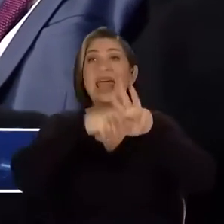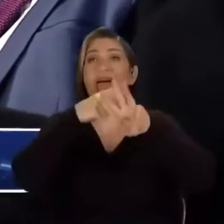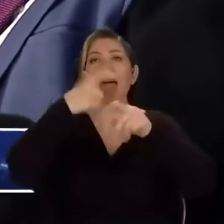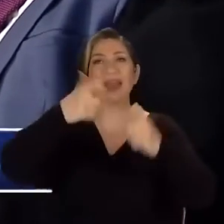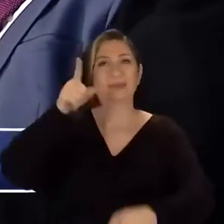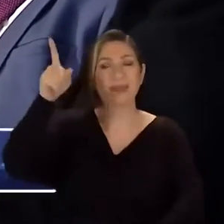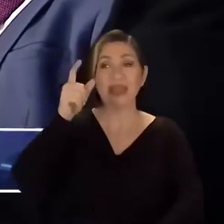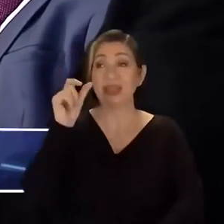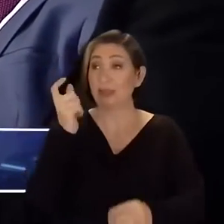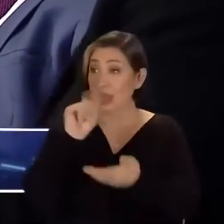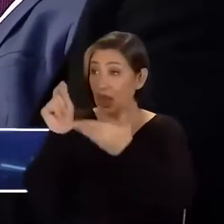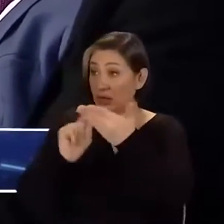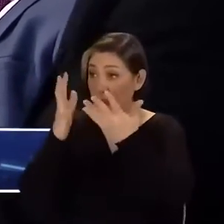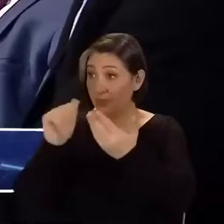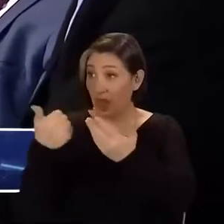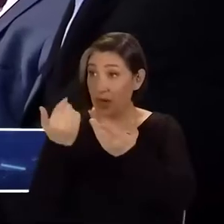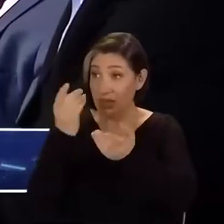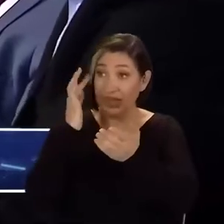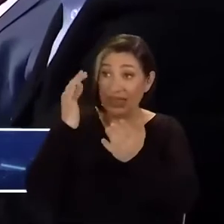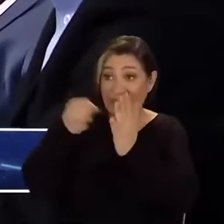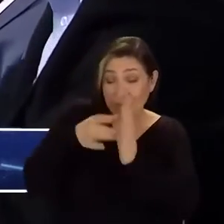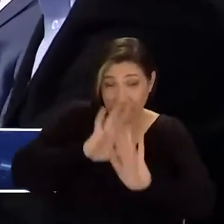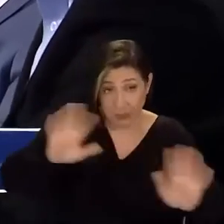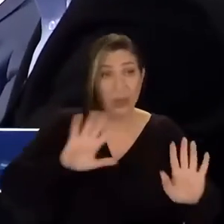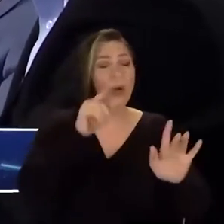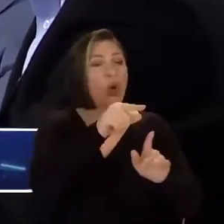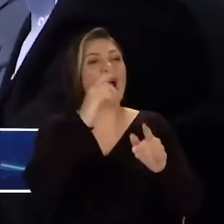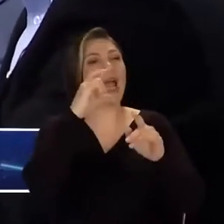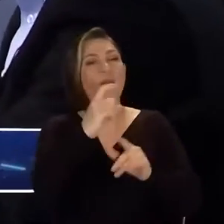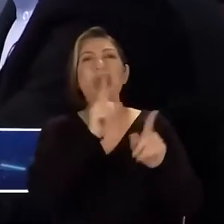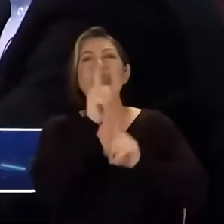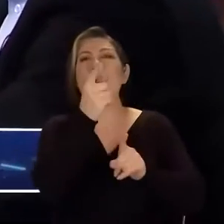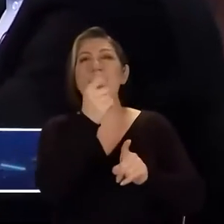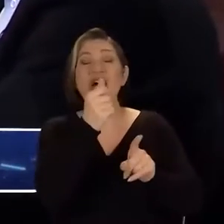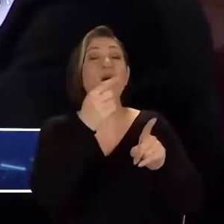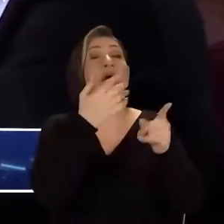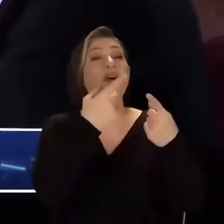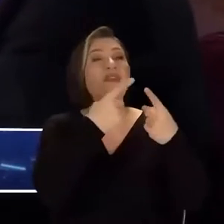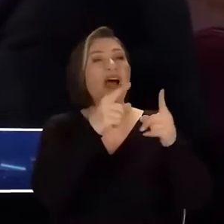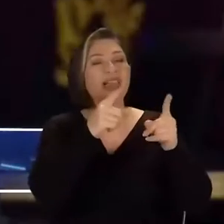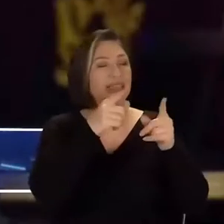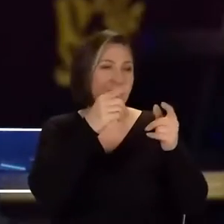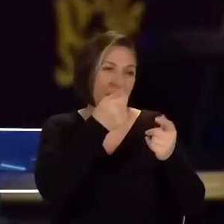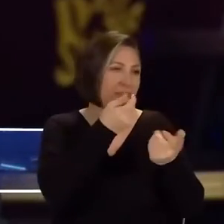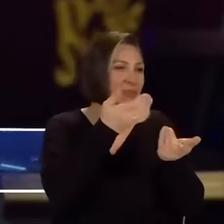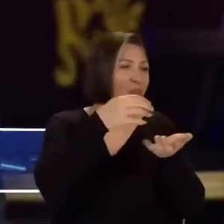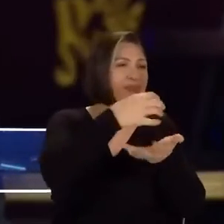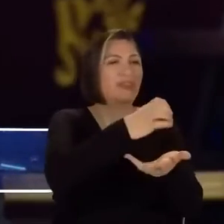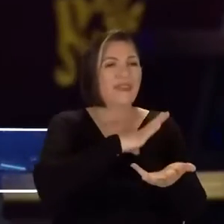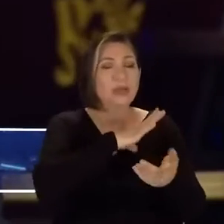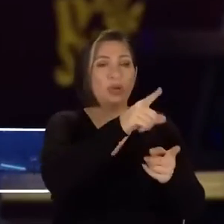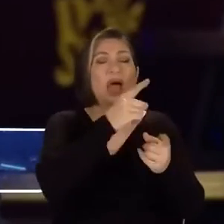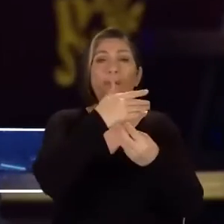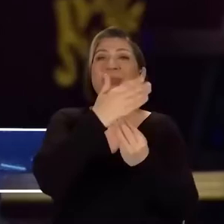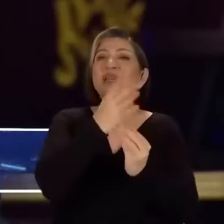aldıklarında bu değer tespitini yapıp biz o kripto paralarını veya farklı varlıklarını ilgili varislere yasal çerçevede ödüyoruz ve devlet bunu